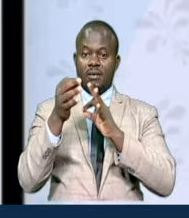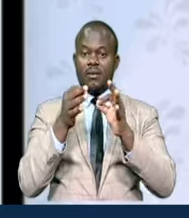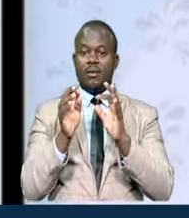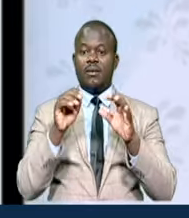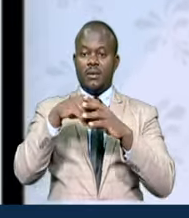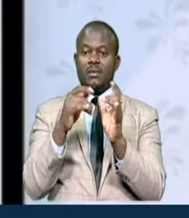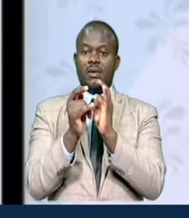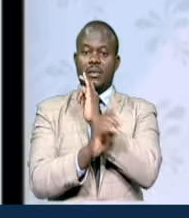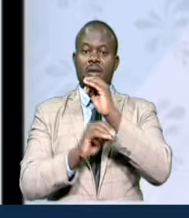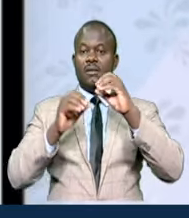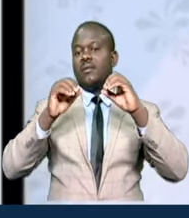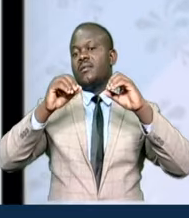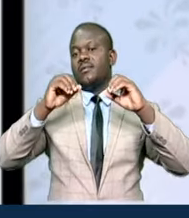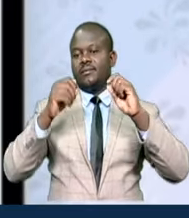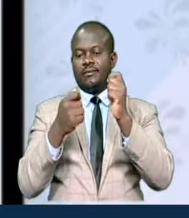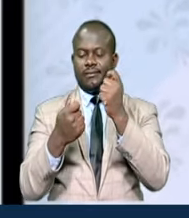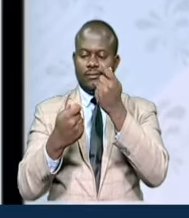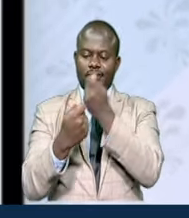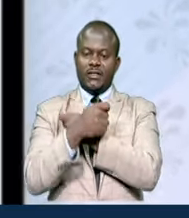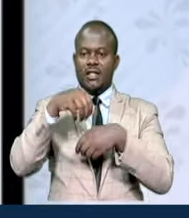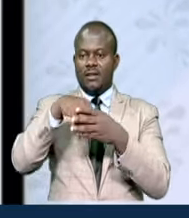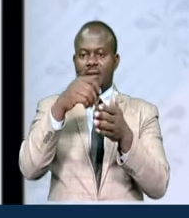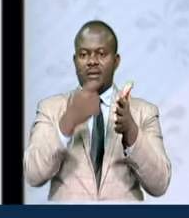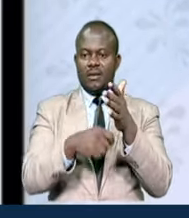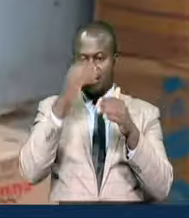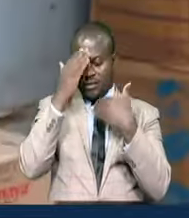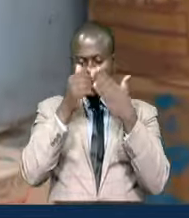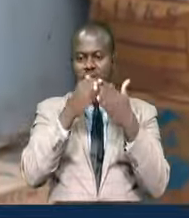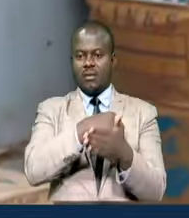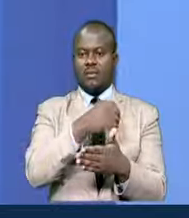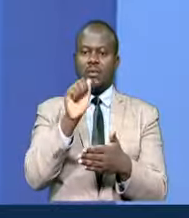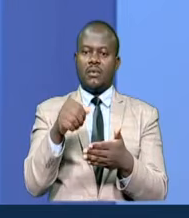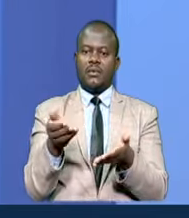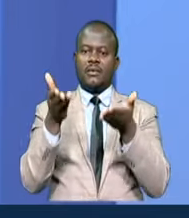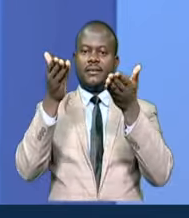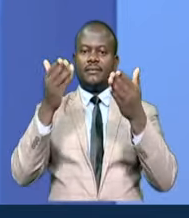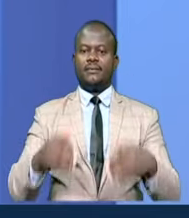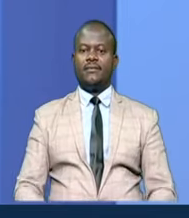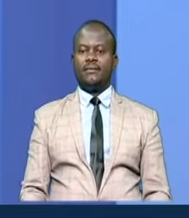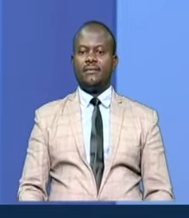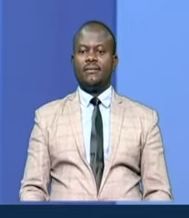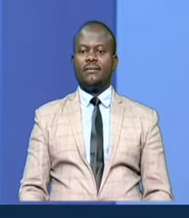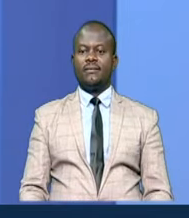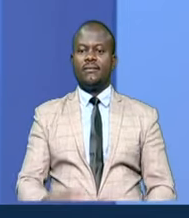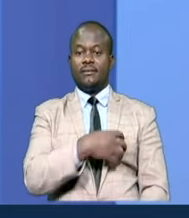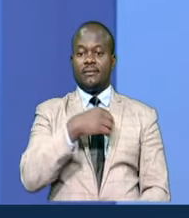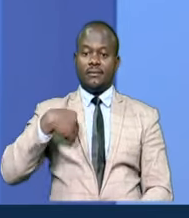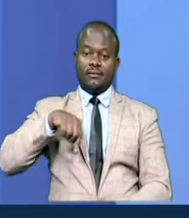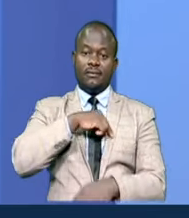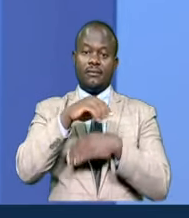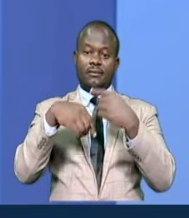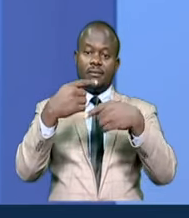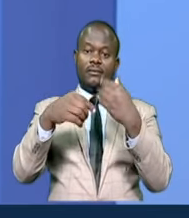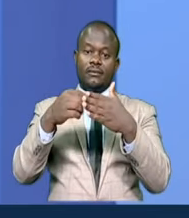y'umushyikirano ko igihugu cyakoze amavugururwa harimo nayo imisoro kugira ngo ubukungu buzahuke. Ubukungu bwacu bwakomeje kwiyongera ku kigero